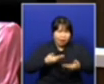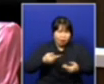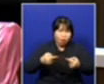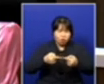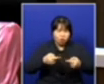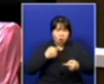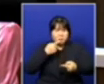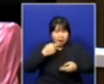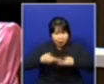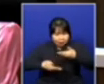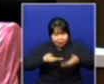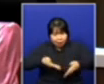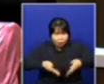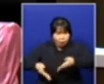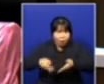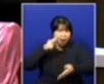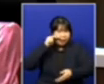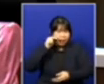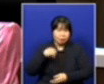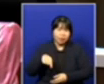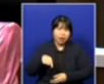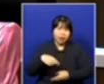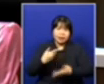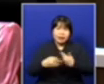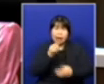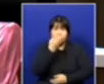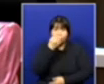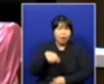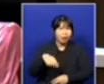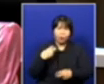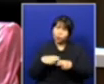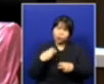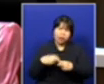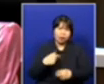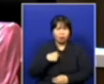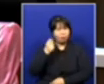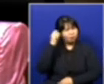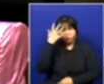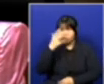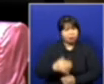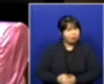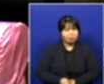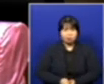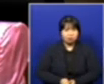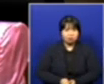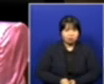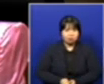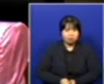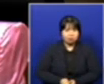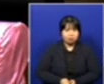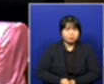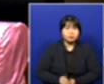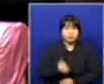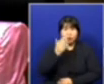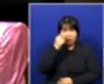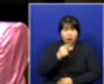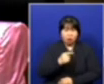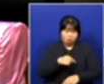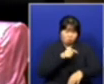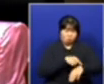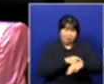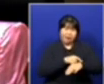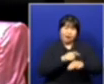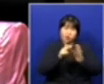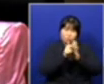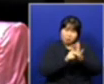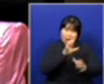ดเขาจะขายดอกไม้กันตีสองตีสามขายไม่ได้ผมไม่เข้าใจจริงๆเคอร์ฟิวปิดตี